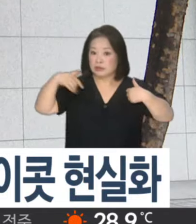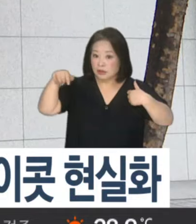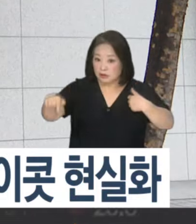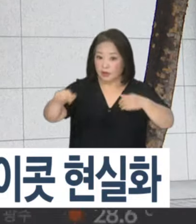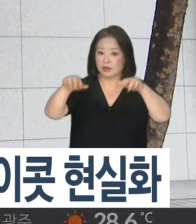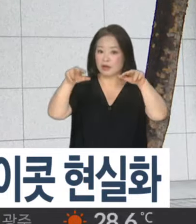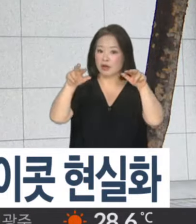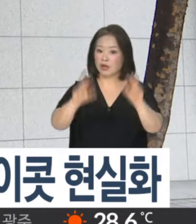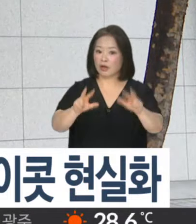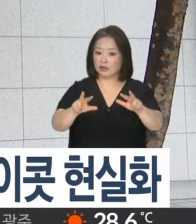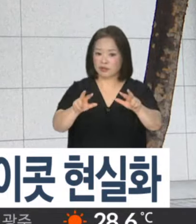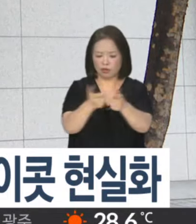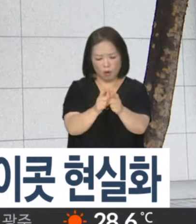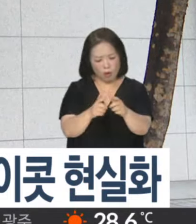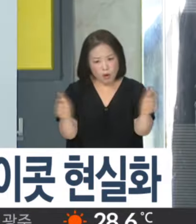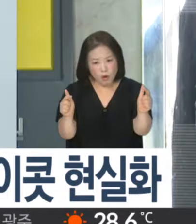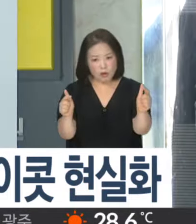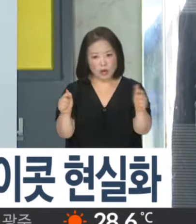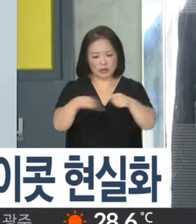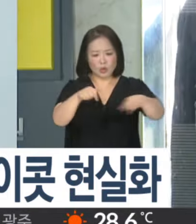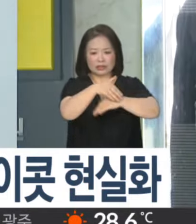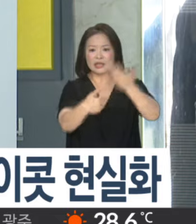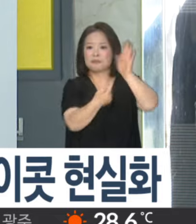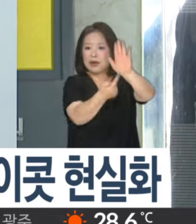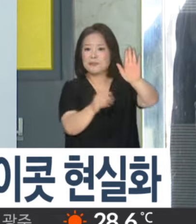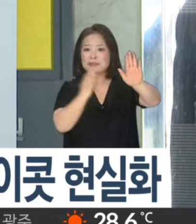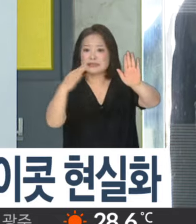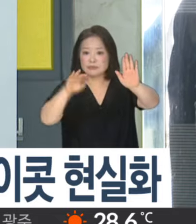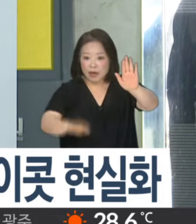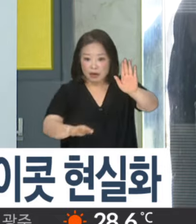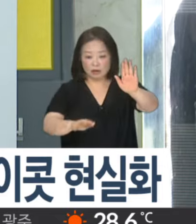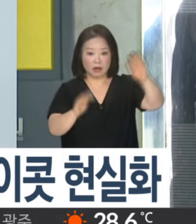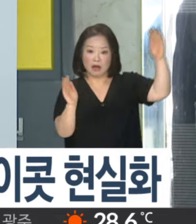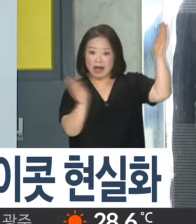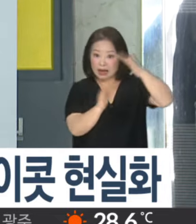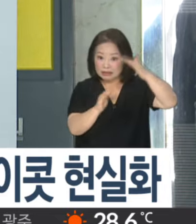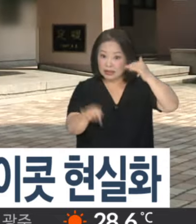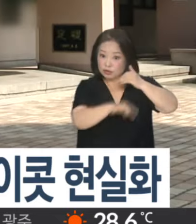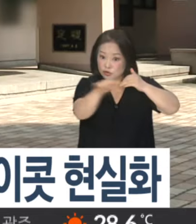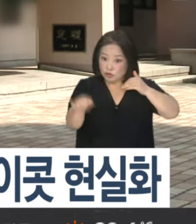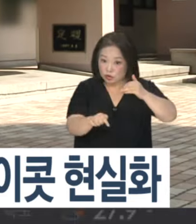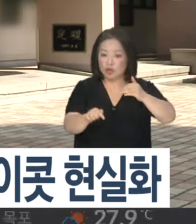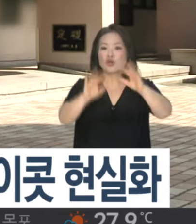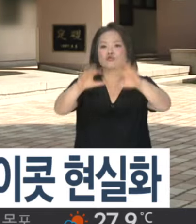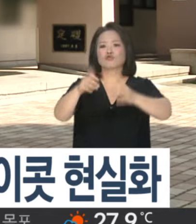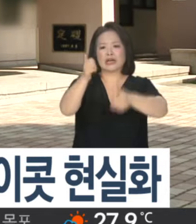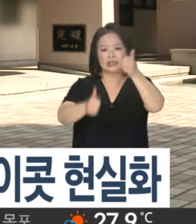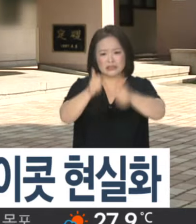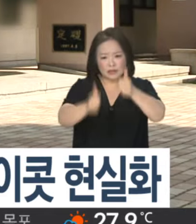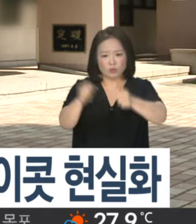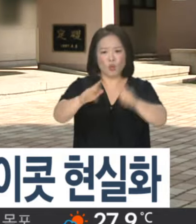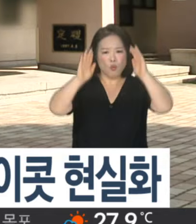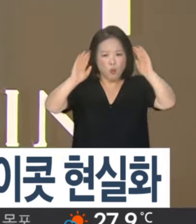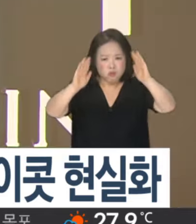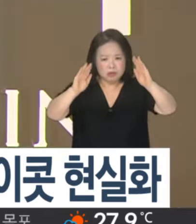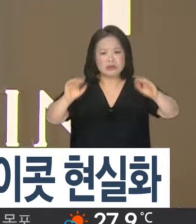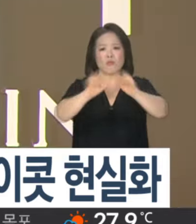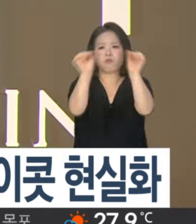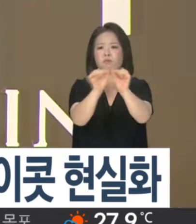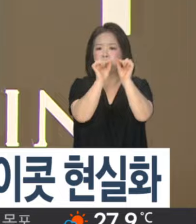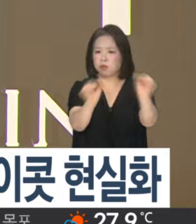유금 방제를 위해 여러 당근 책도 내놓았지만 의대생들은 수업에 이어 국가 시험도 거부하고 있는 상황